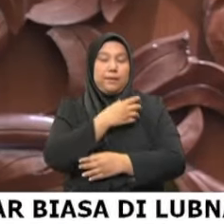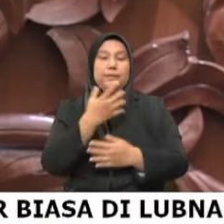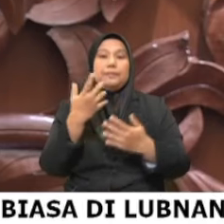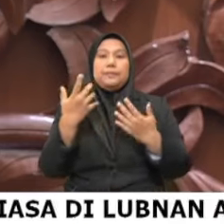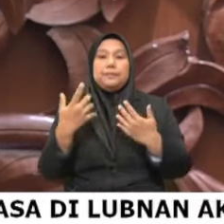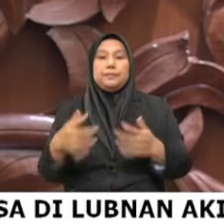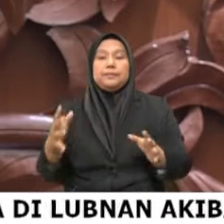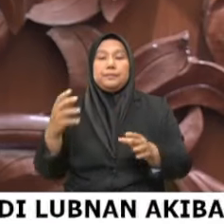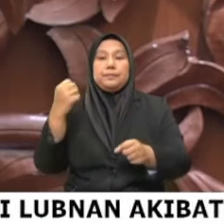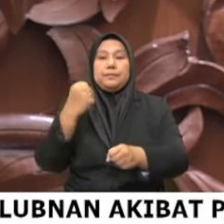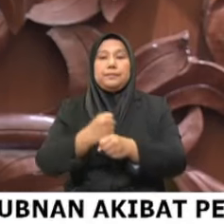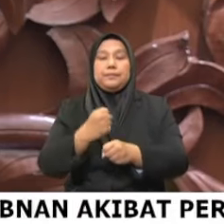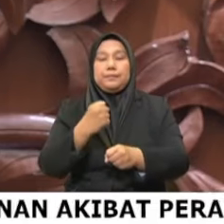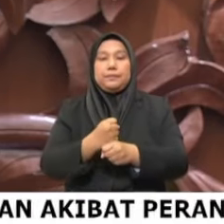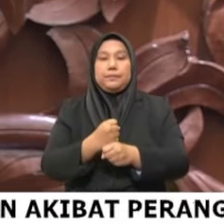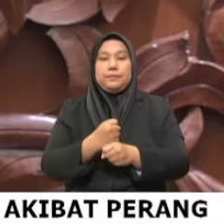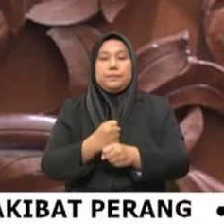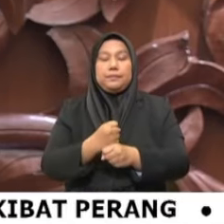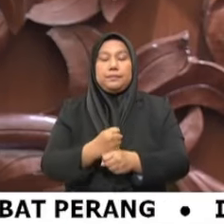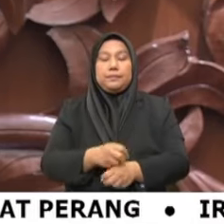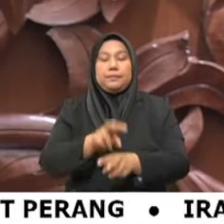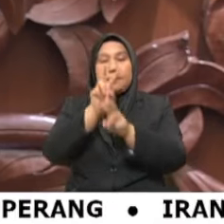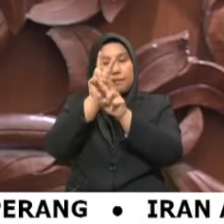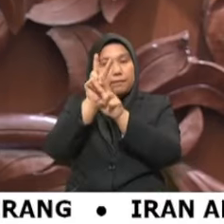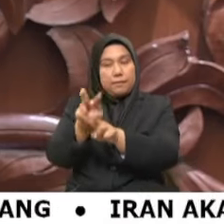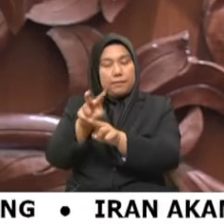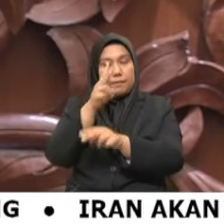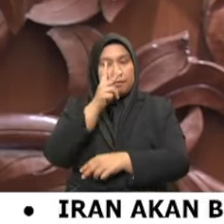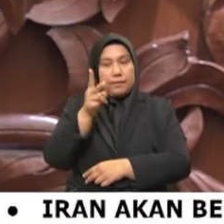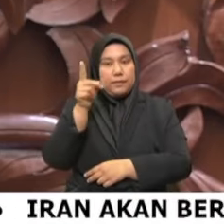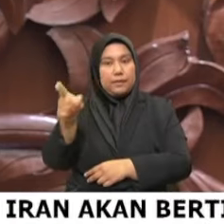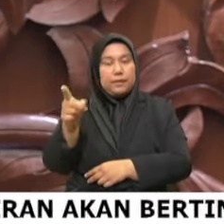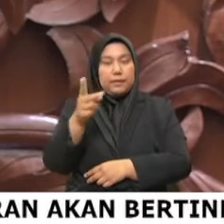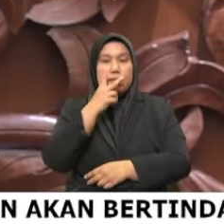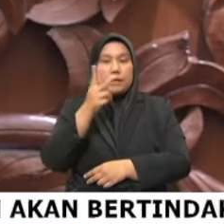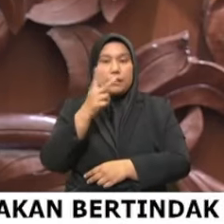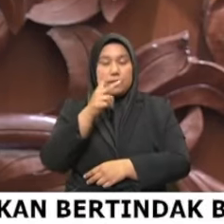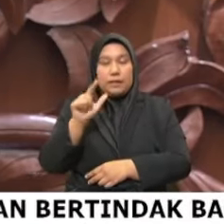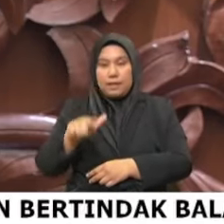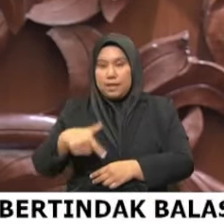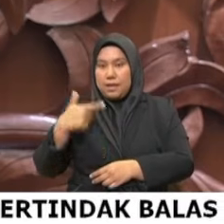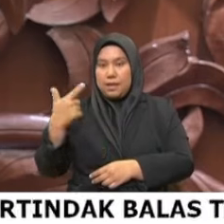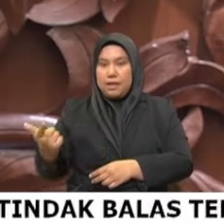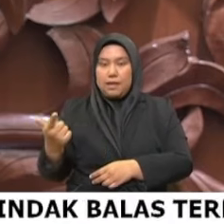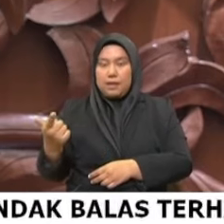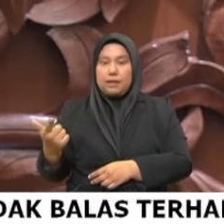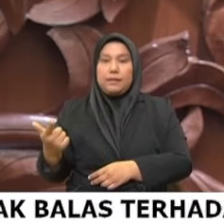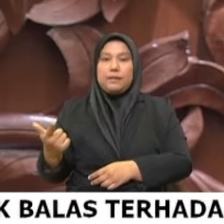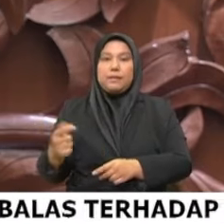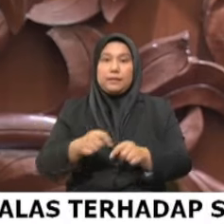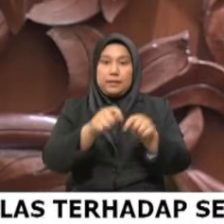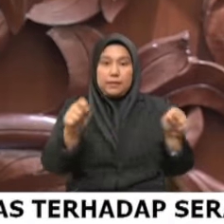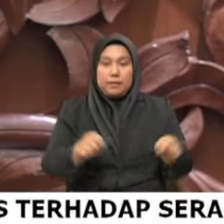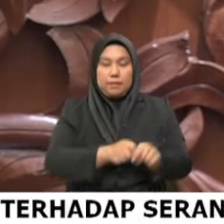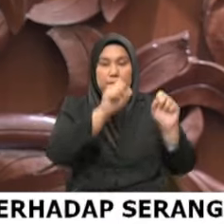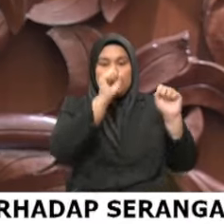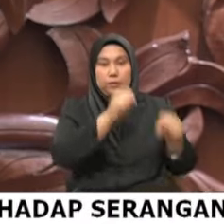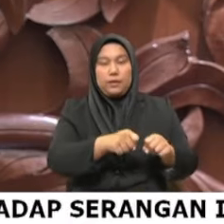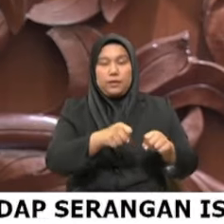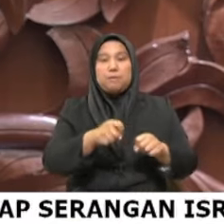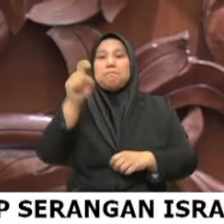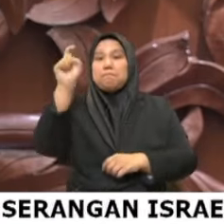ditugaskan untuk mematikan mereka yang merokok selain dari tempat-tempat yang telah pun kita benarkan untuk di